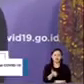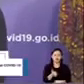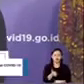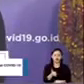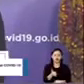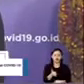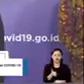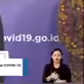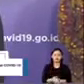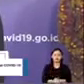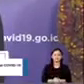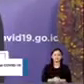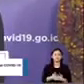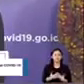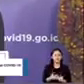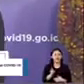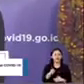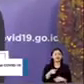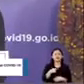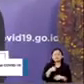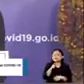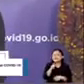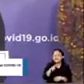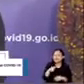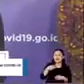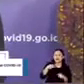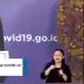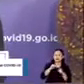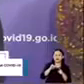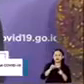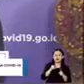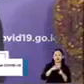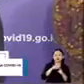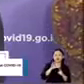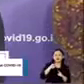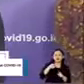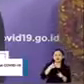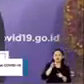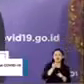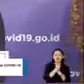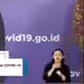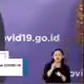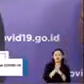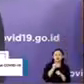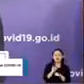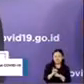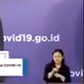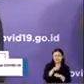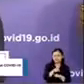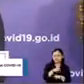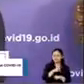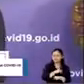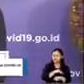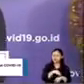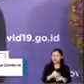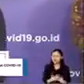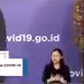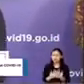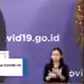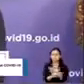epididimologi itu sendiri yaitu adanya seperti yang selama ini sudah dikerjakan oleh gugus tugas kita bersatu padu dengan masyarakat